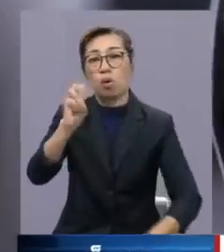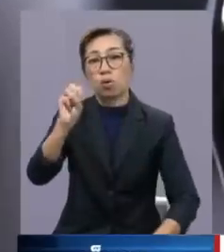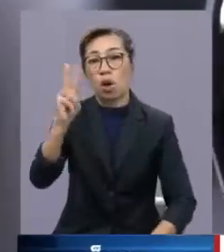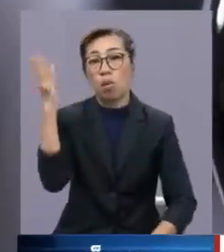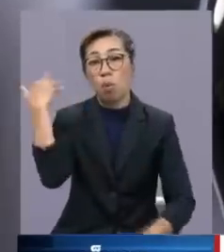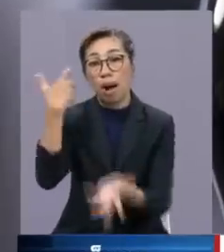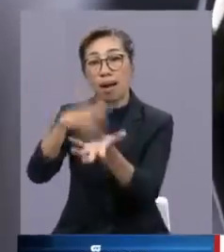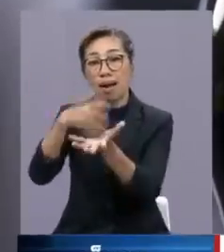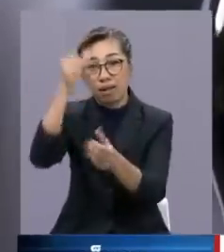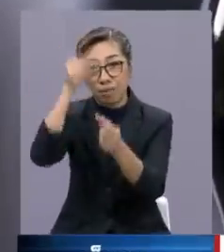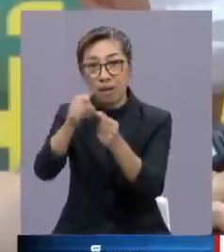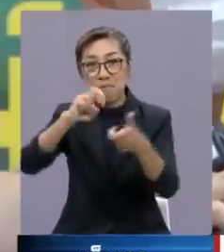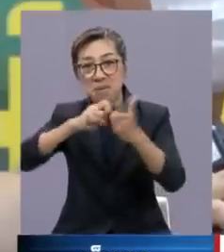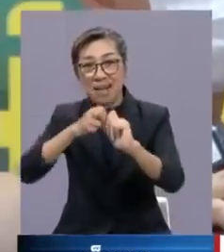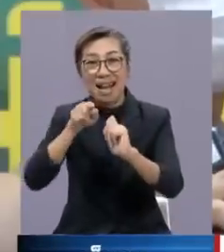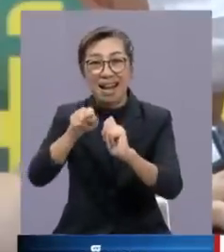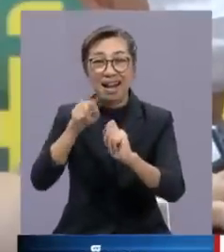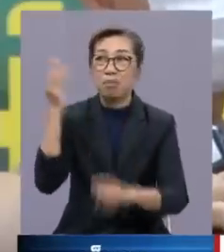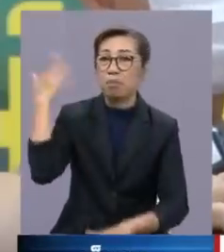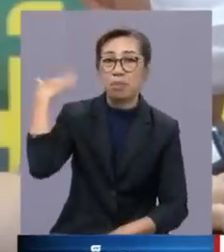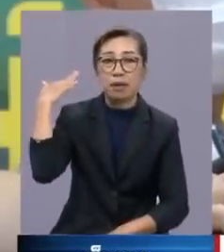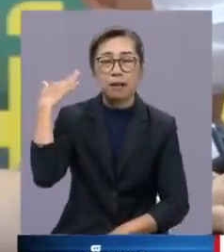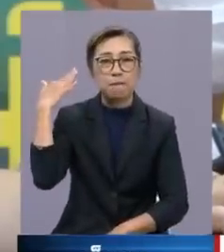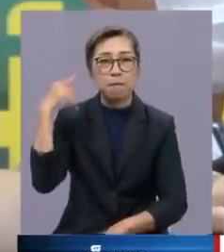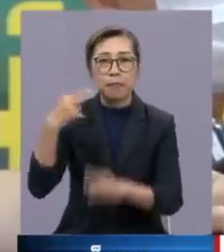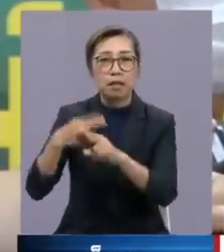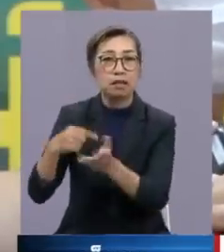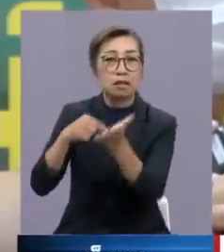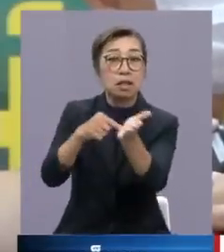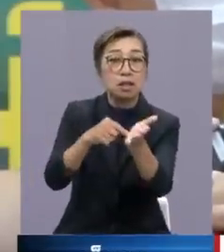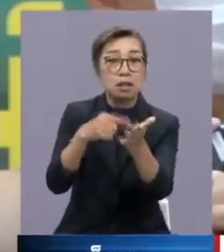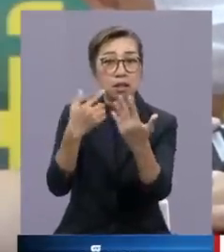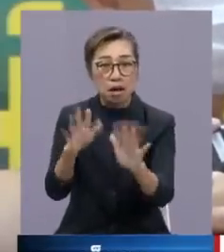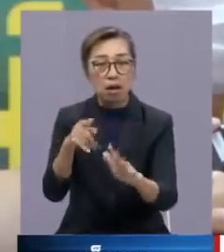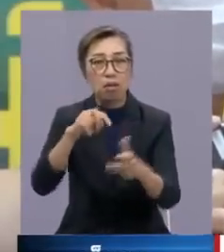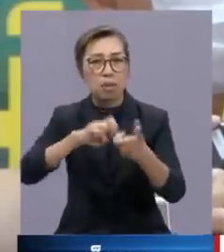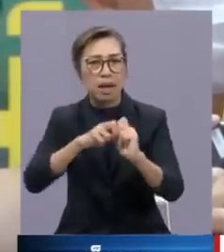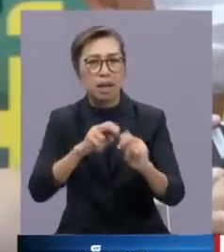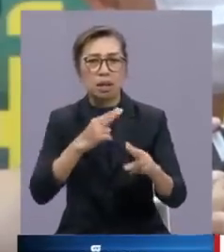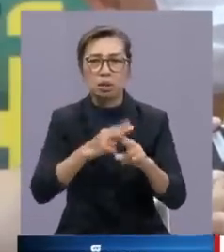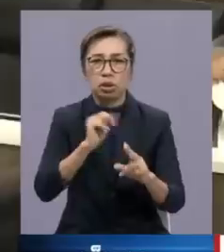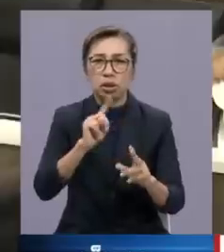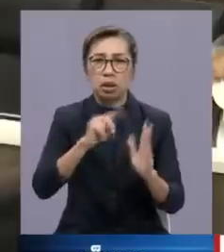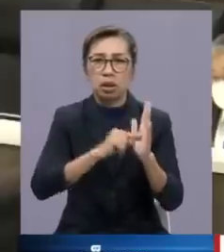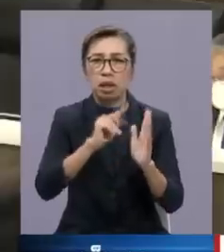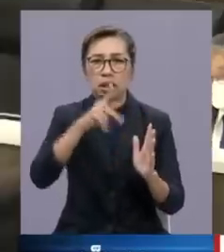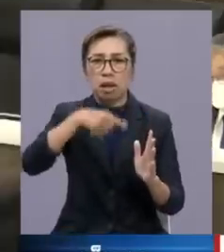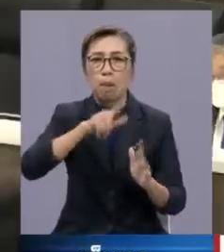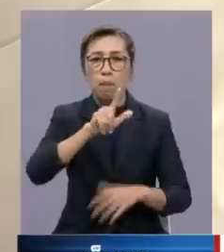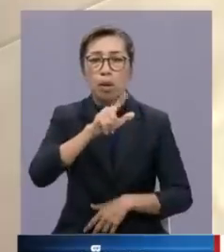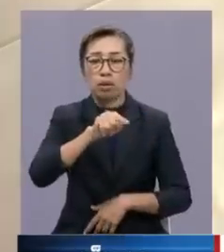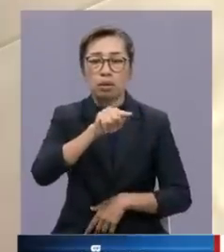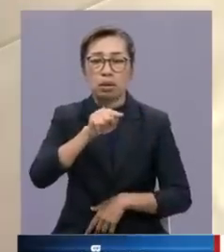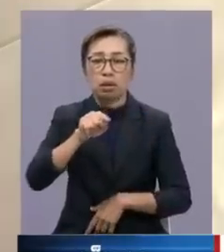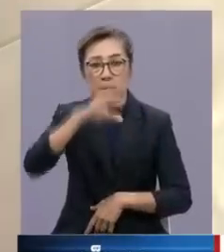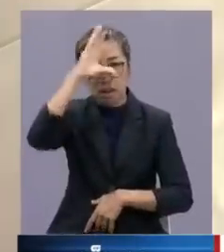มื่อวานไงที่มีปัญหากันนะใช่ไหมฮะตอนเสนอชื่อแล้วปรากฏสุดท้ายแล้วเนี่ยคุณณัฐพลทิพย์สุวรรณเนี่ยเป็นคนที่เสน